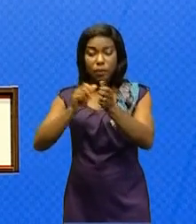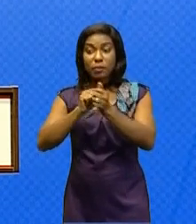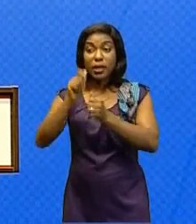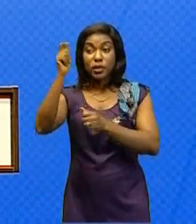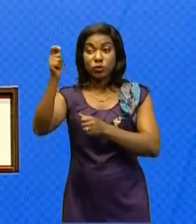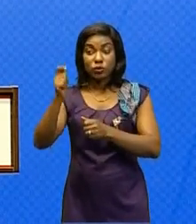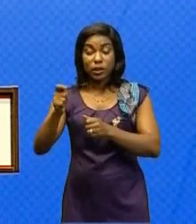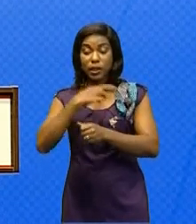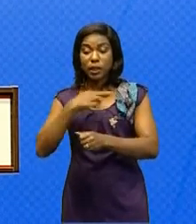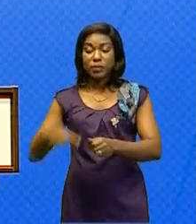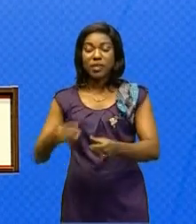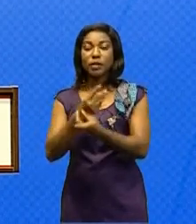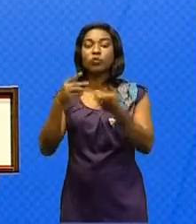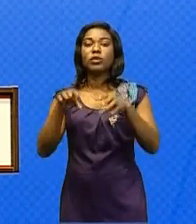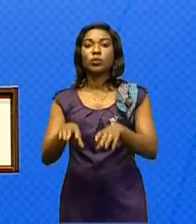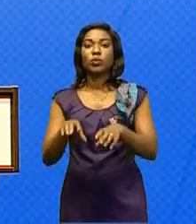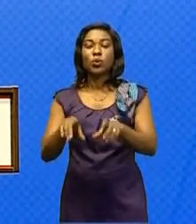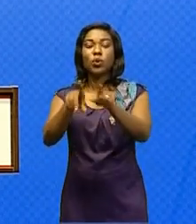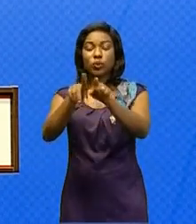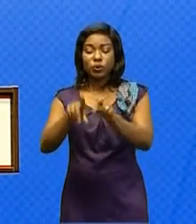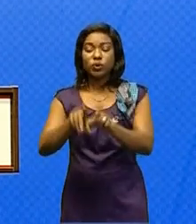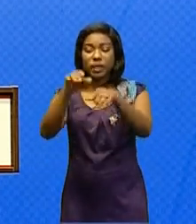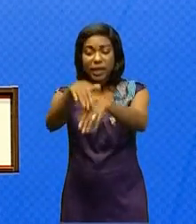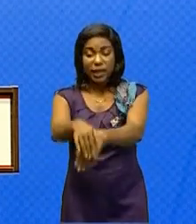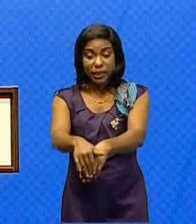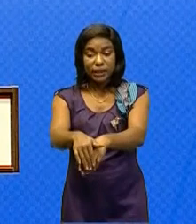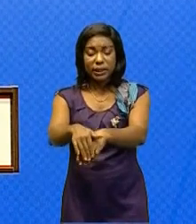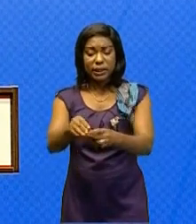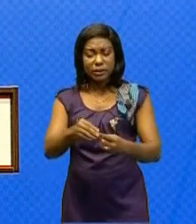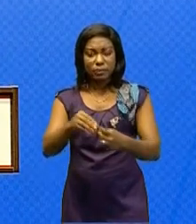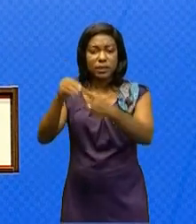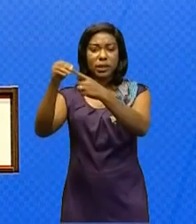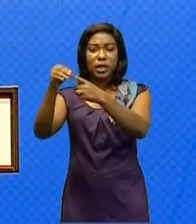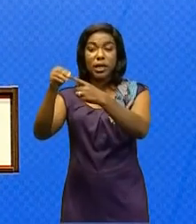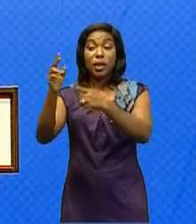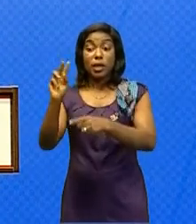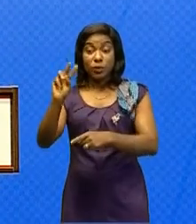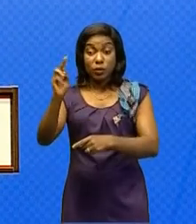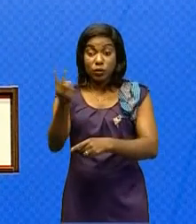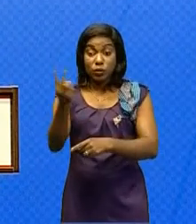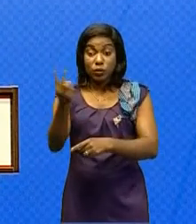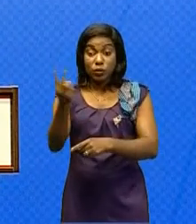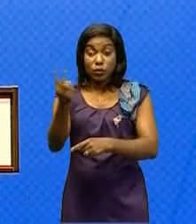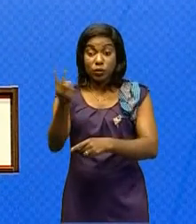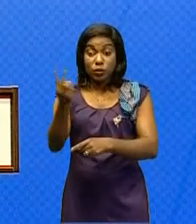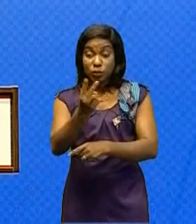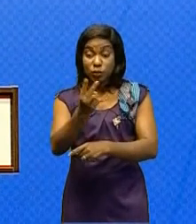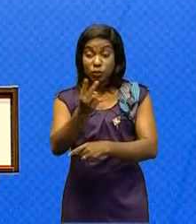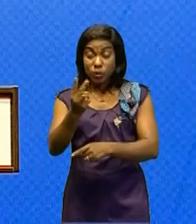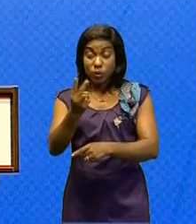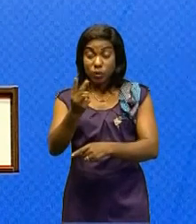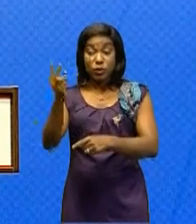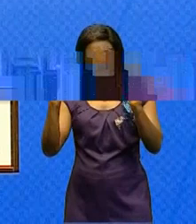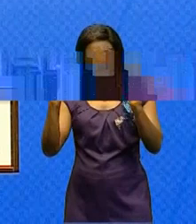démocratique du Congo. Ces dernières qui sont engagées particulièrement dans les deux provinces du Nord Kivu et où ils sont